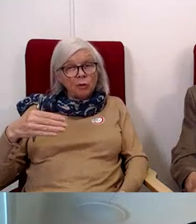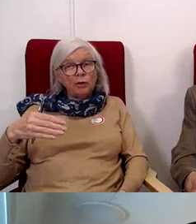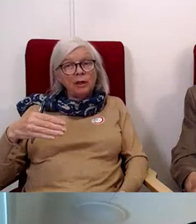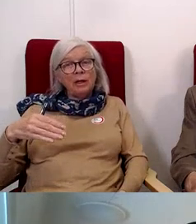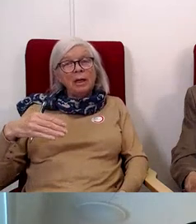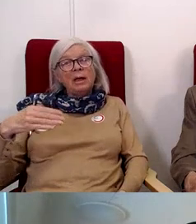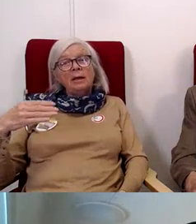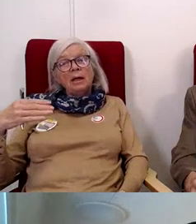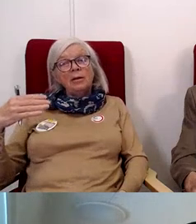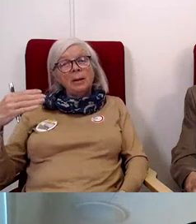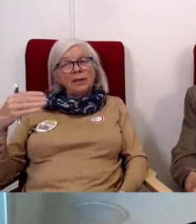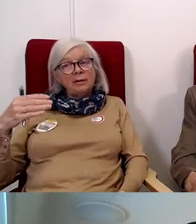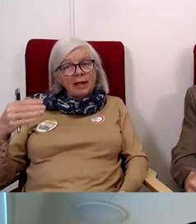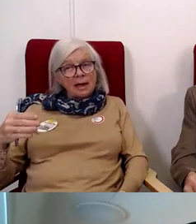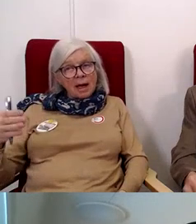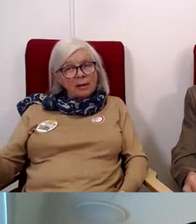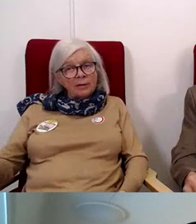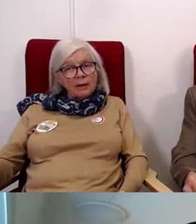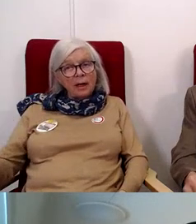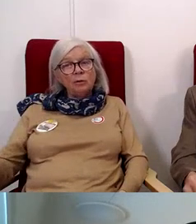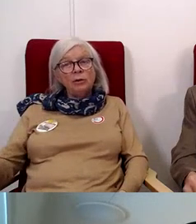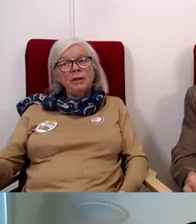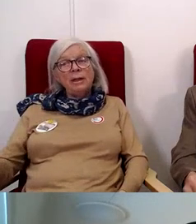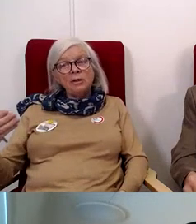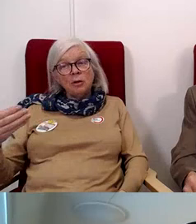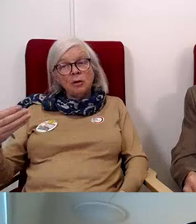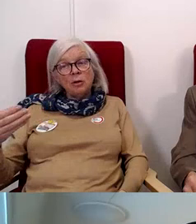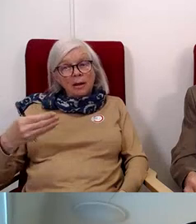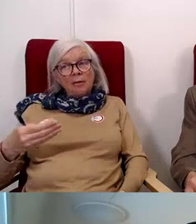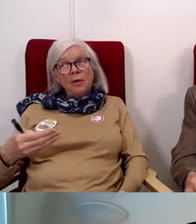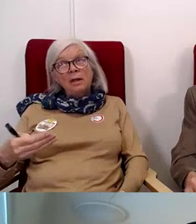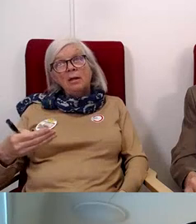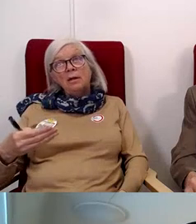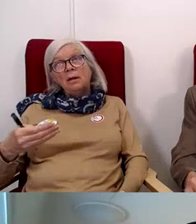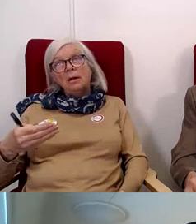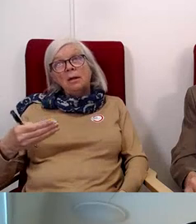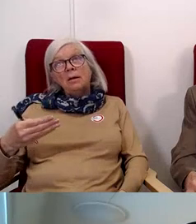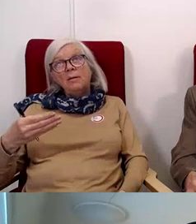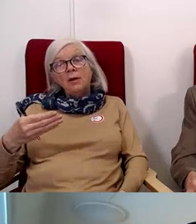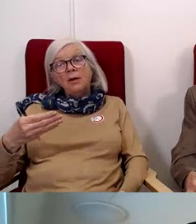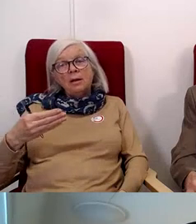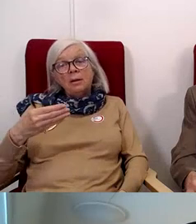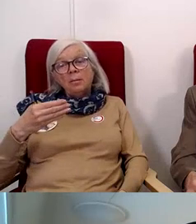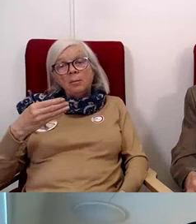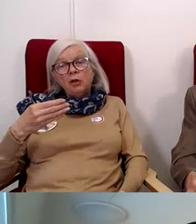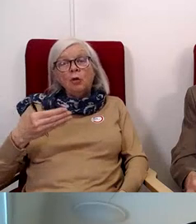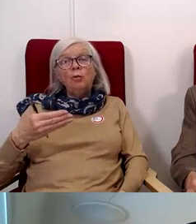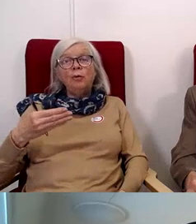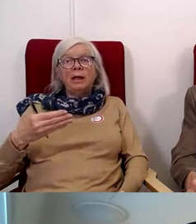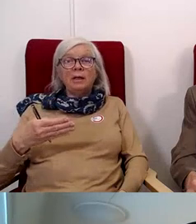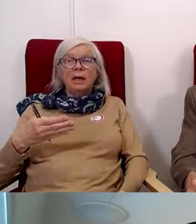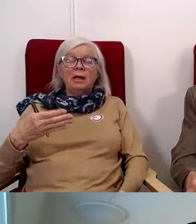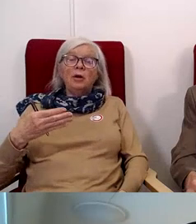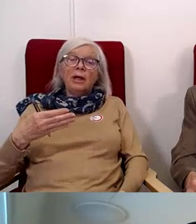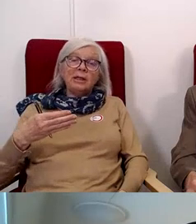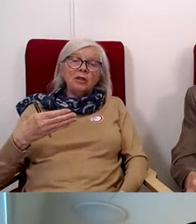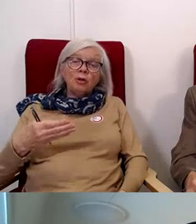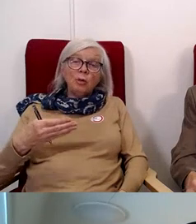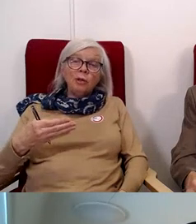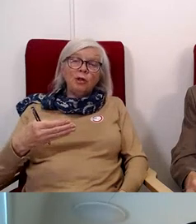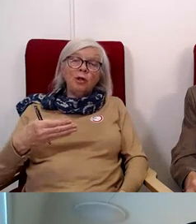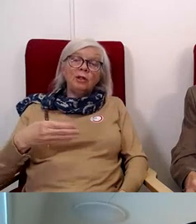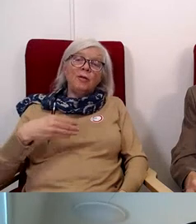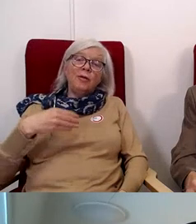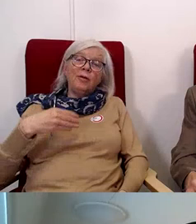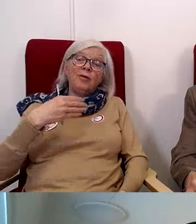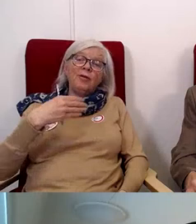den personen kan representera andra. Och det är det som vi vill betona. Att det har ganska